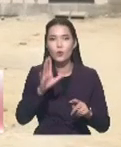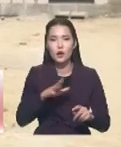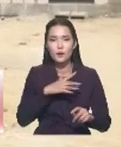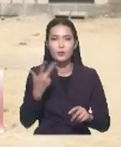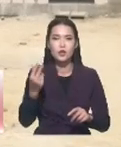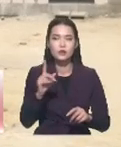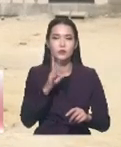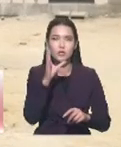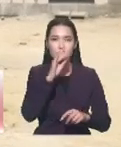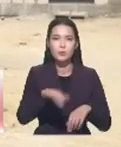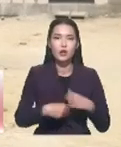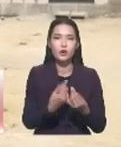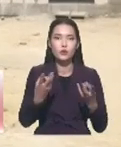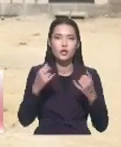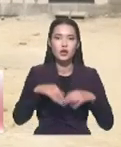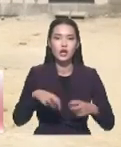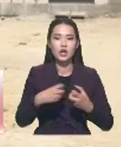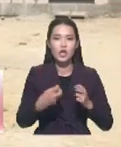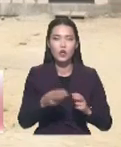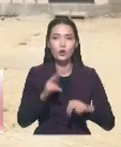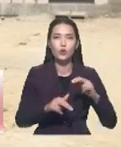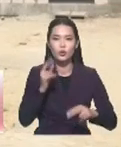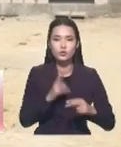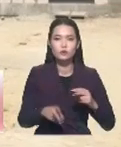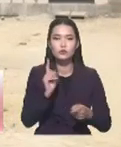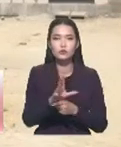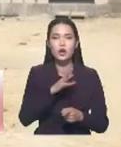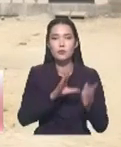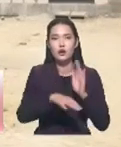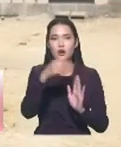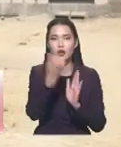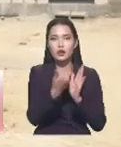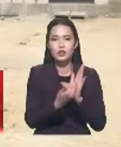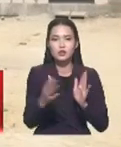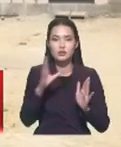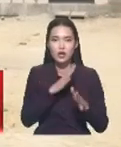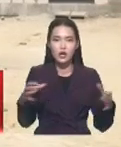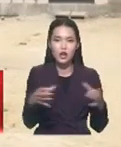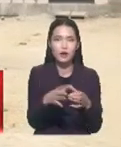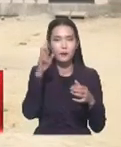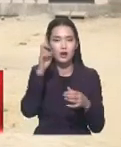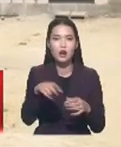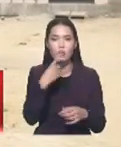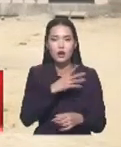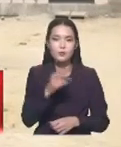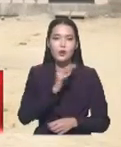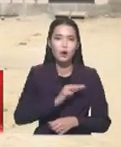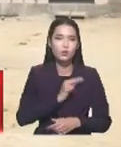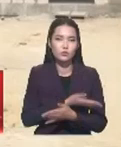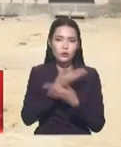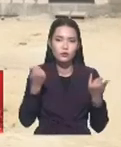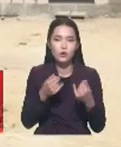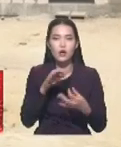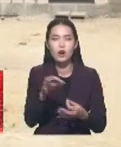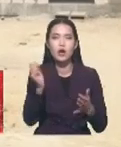чтобы решить эту проблему, к школе делается пристройка. Она входит в предвыборную программу партии. На месте мы видим, что тут тоже работы не ведутся. И тоже по